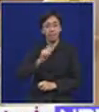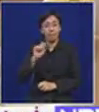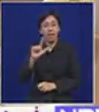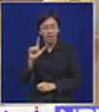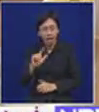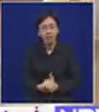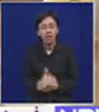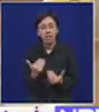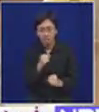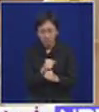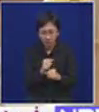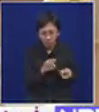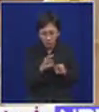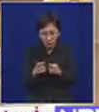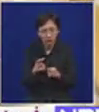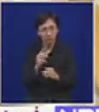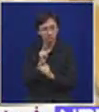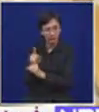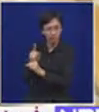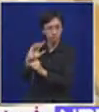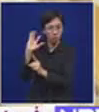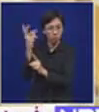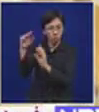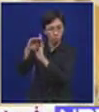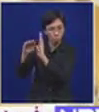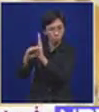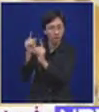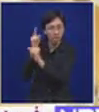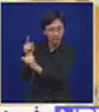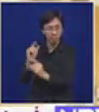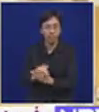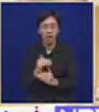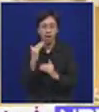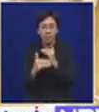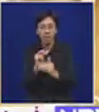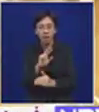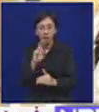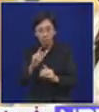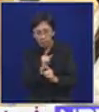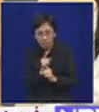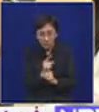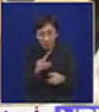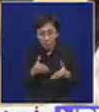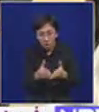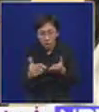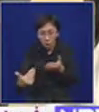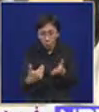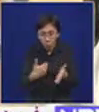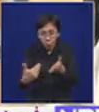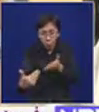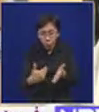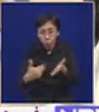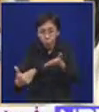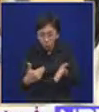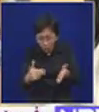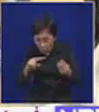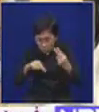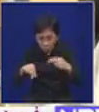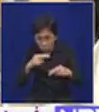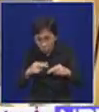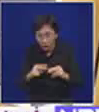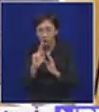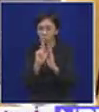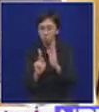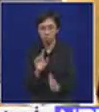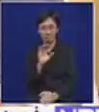วิธีการปฏิบัติให้เป็นไปตามหลักสากลมากขึ้นรวมถึงการพัฒนาระบบติดตามควบคุมเฝ้าระวังและการบังคับใช้กฎหมายด